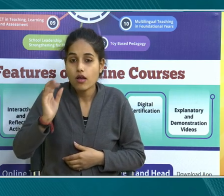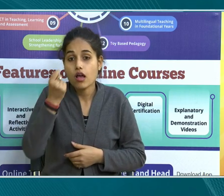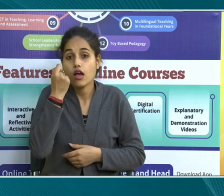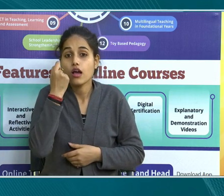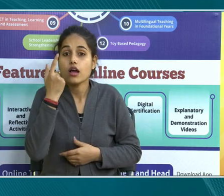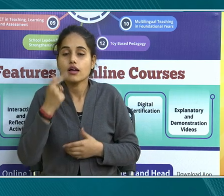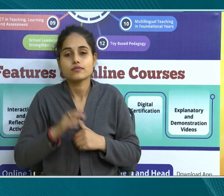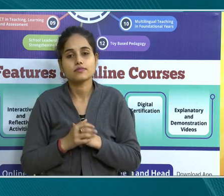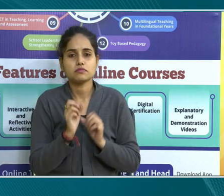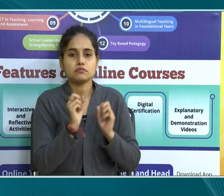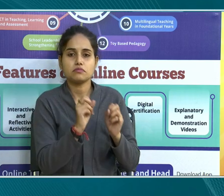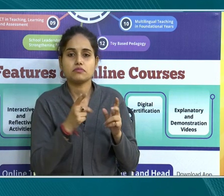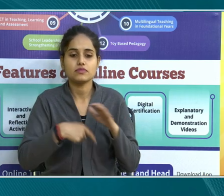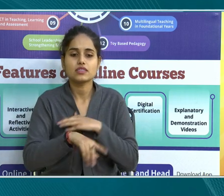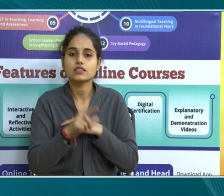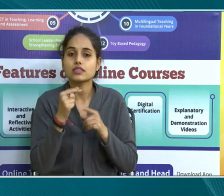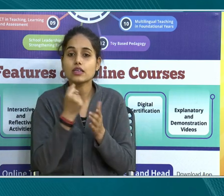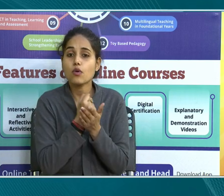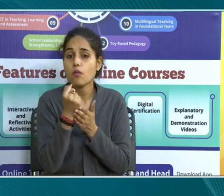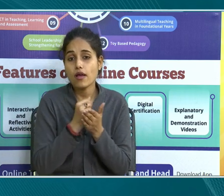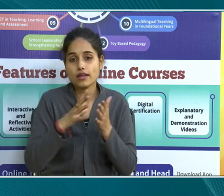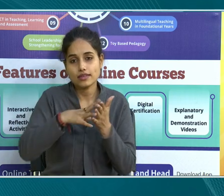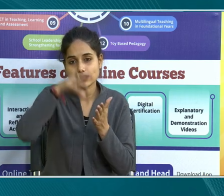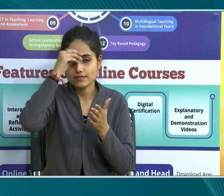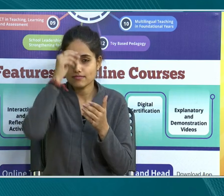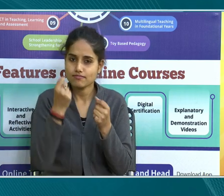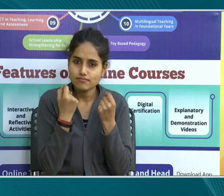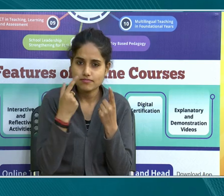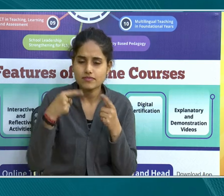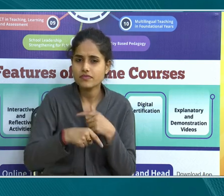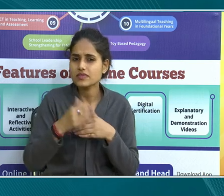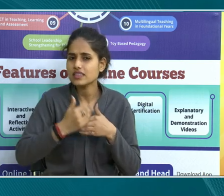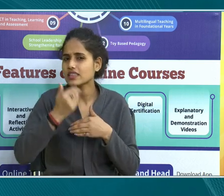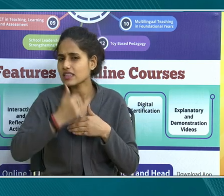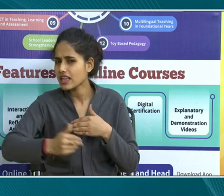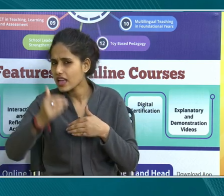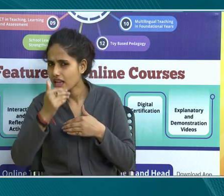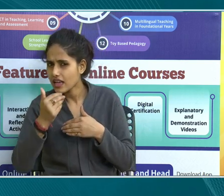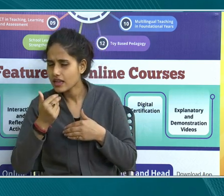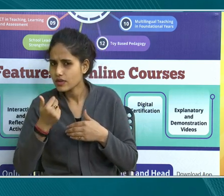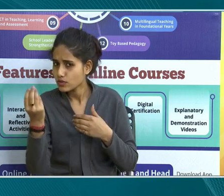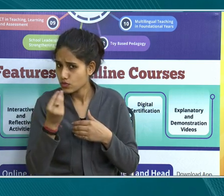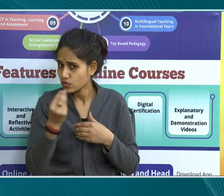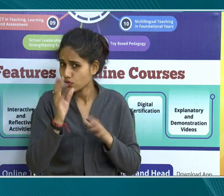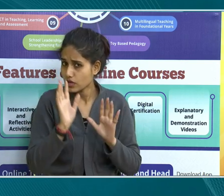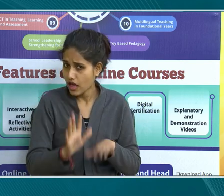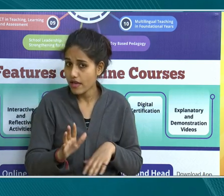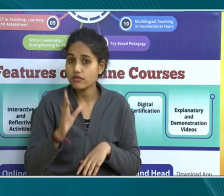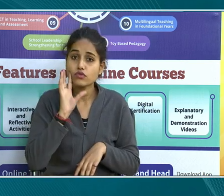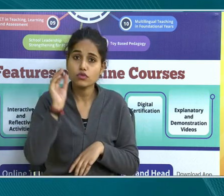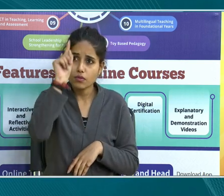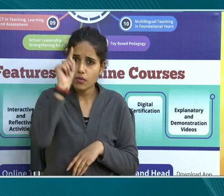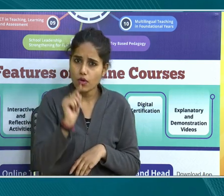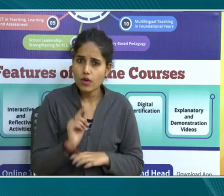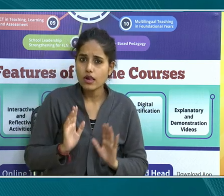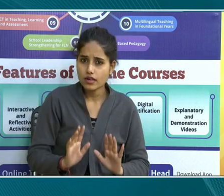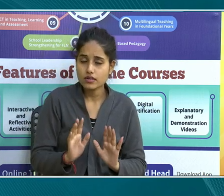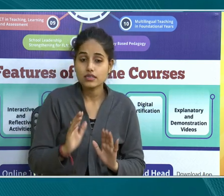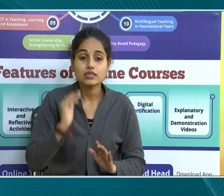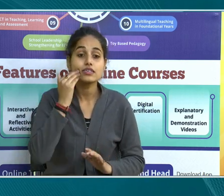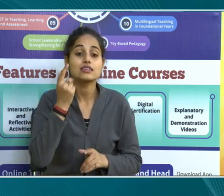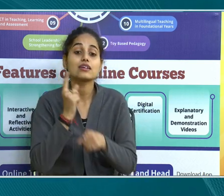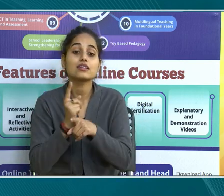हमारे चो की practical लर्निंग की इसके अलावा और क्या-क्या चीजे है जो आपको और हाइलाइट करनी है ताकि और टीचर्स भी जान सके कि को जब प्लास में